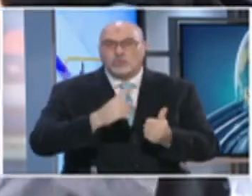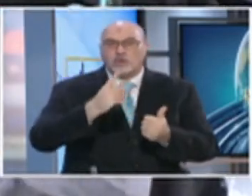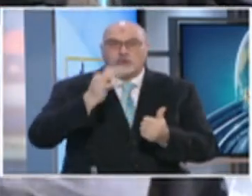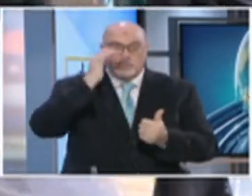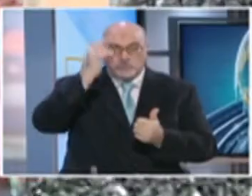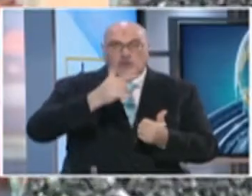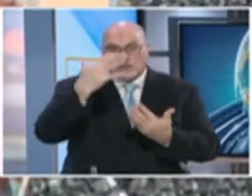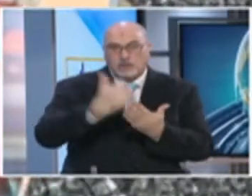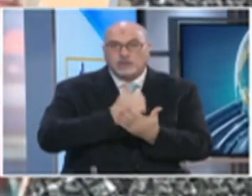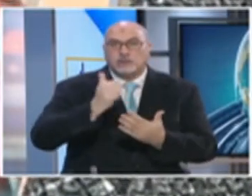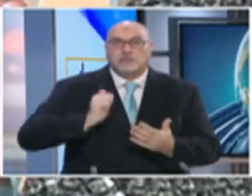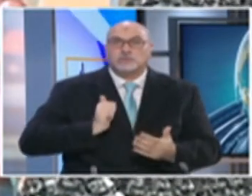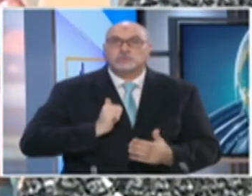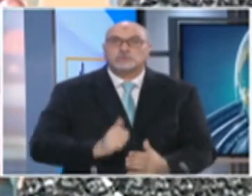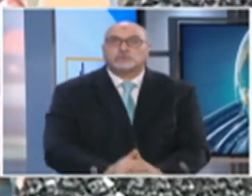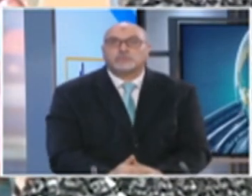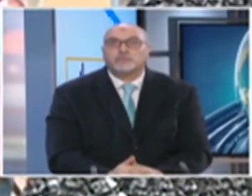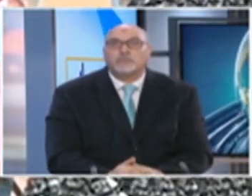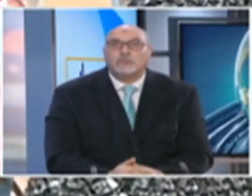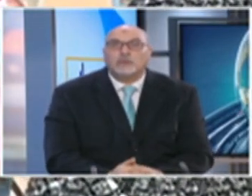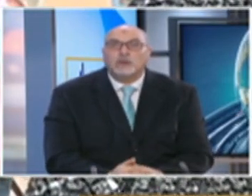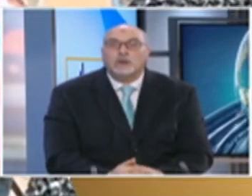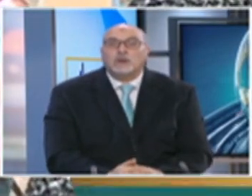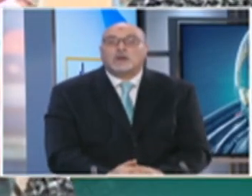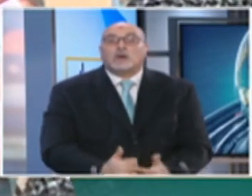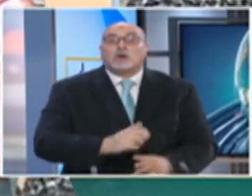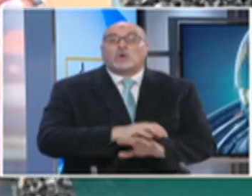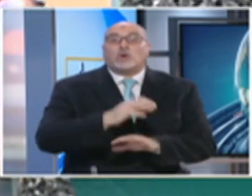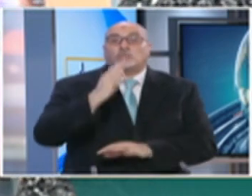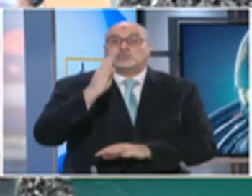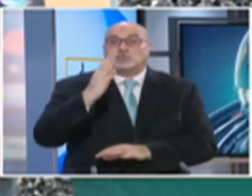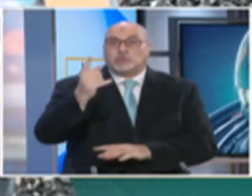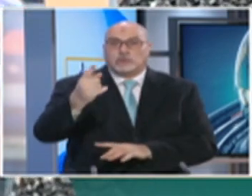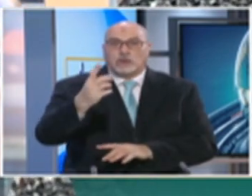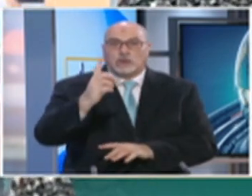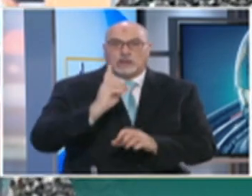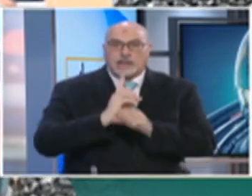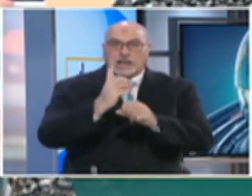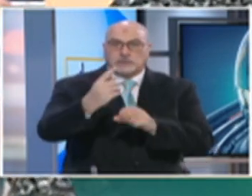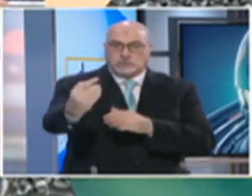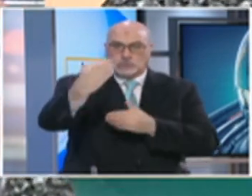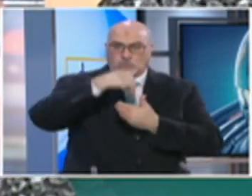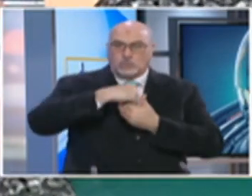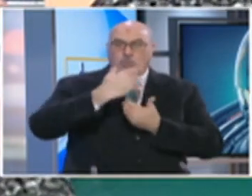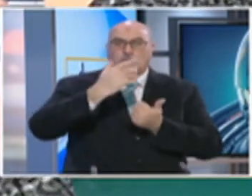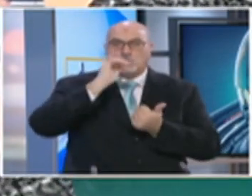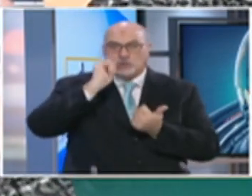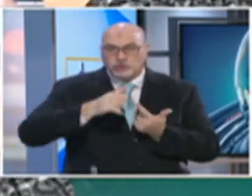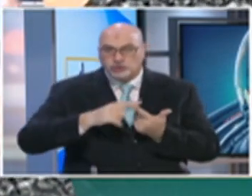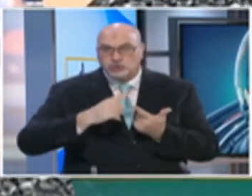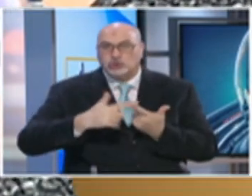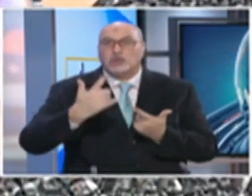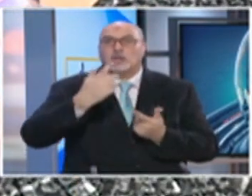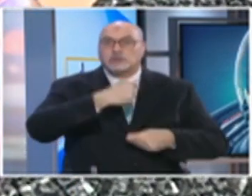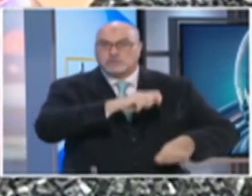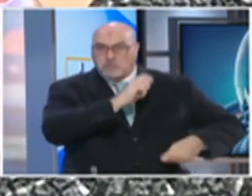تقرير مصيره. ولاية بوجدور تستقبل وفود من بلدان أوروبية، من فرنسا ومن بلجيكا ومن إسبانيا.